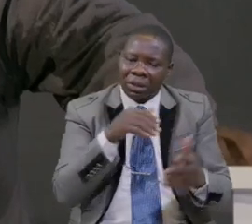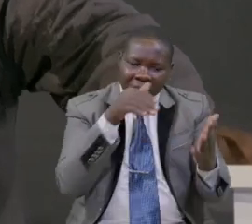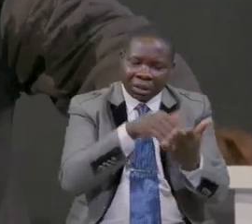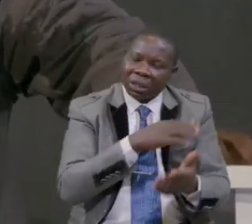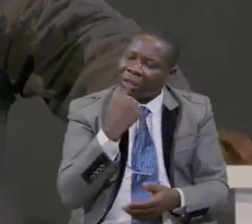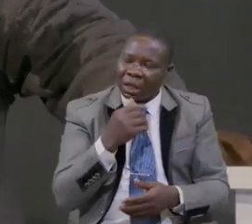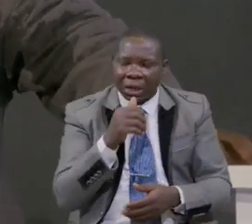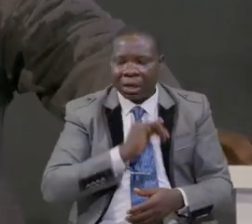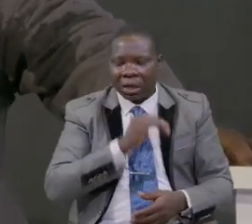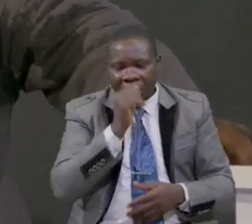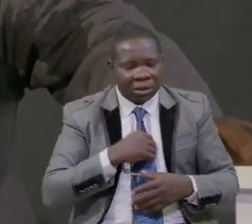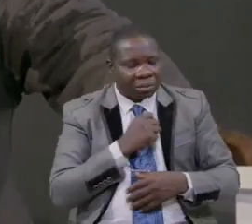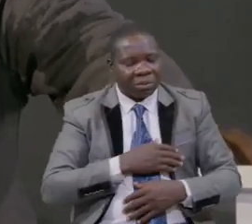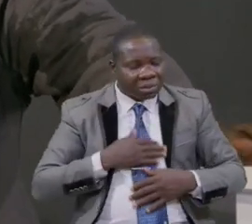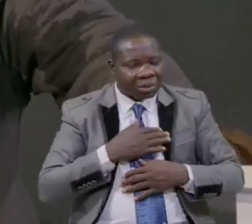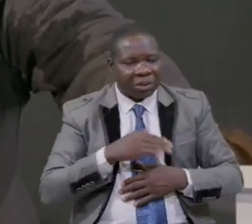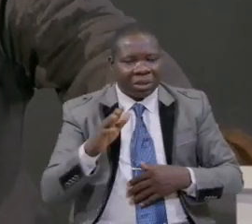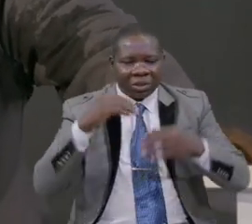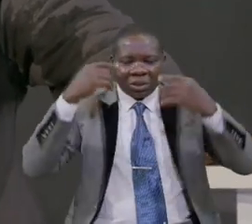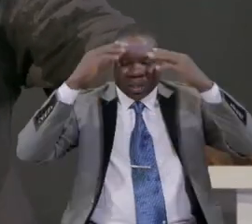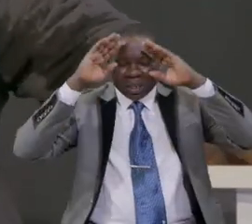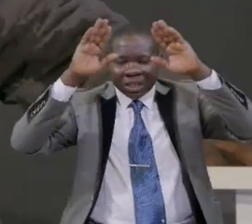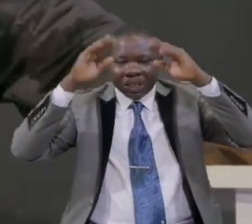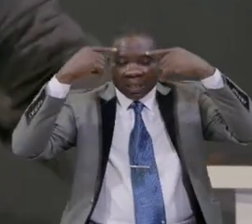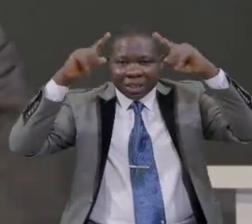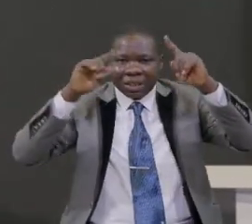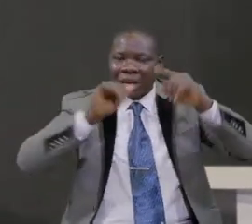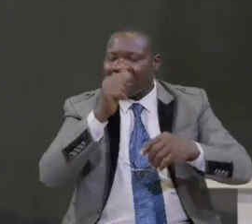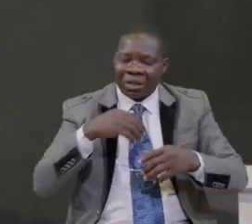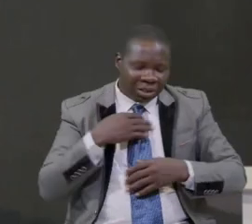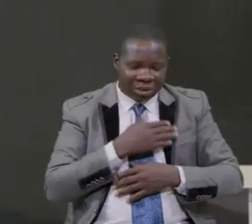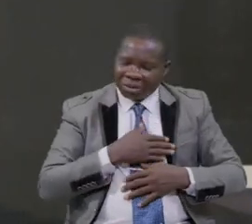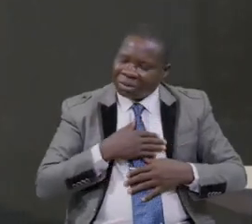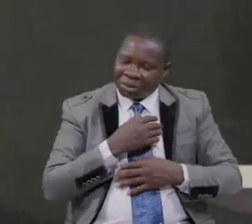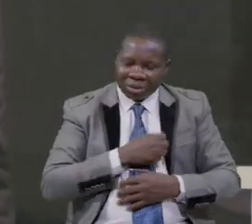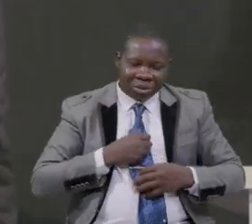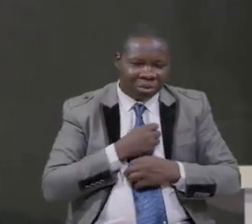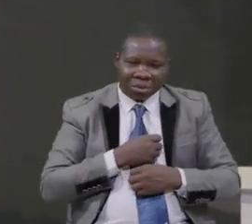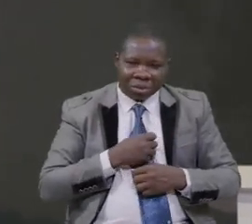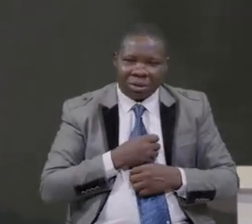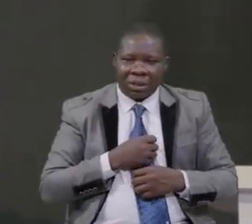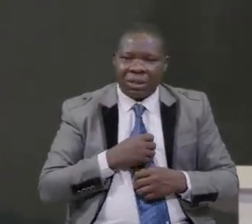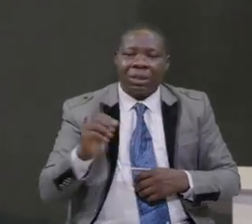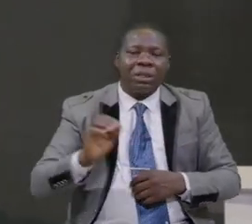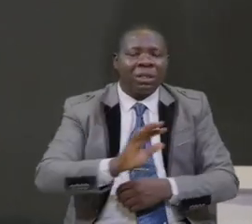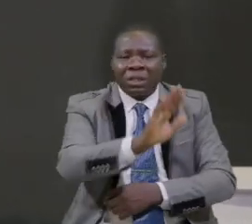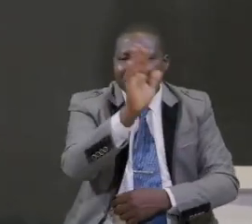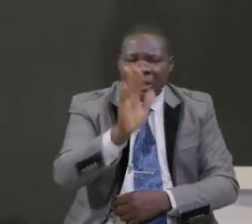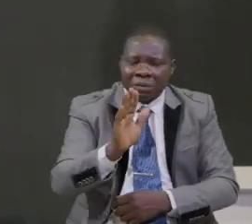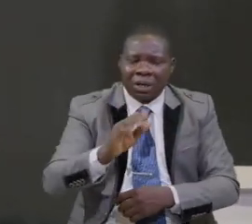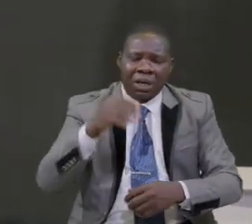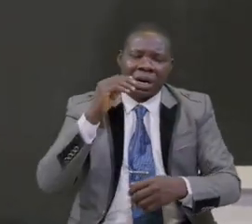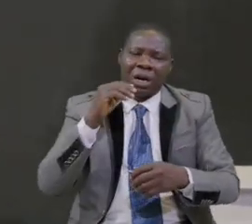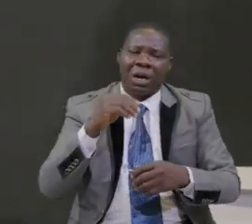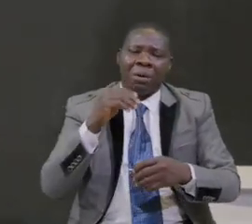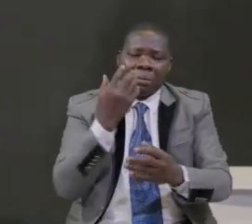majesté, je suis désolé. Que j'étais envoyé dire ça. Ne t'excuse jamais pour un message qui